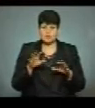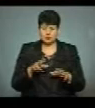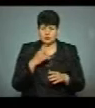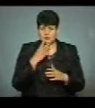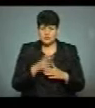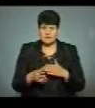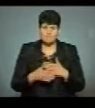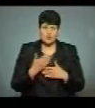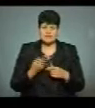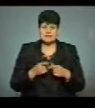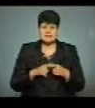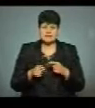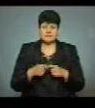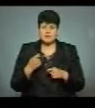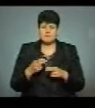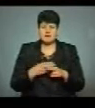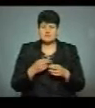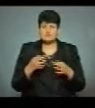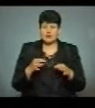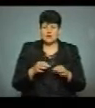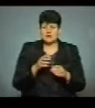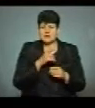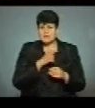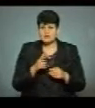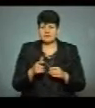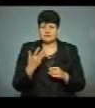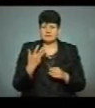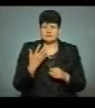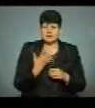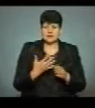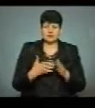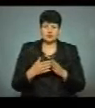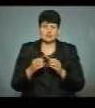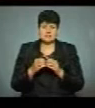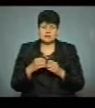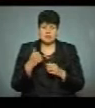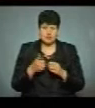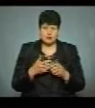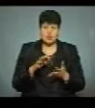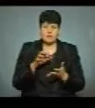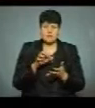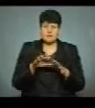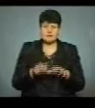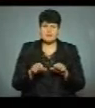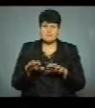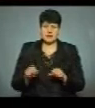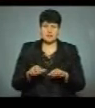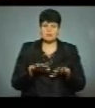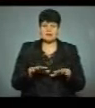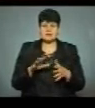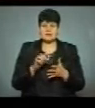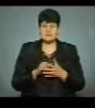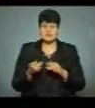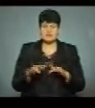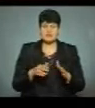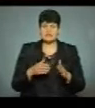покарання за цей злочин у виді позбавлення волі на строк від 5 до 10 років з позбавленням права обіймати певні посади чи займатися певною діяльністю на